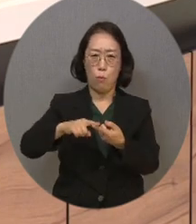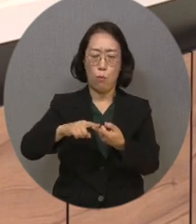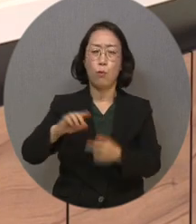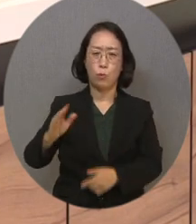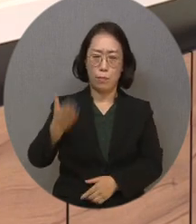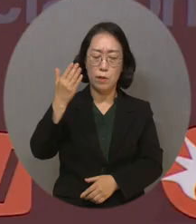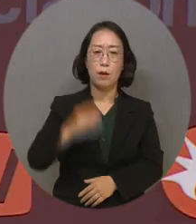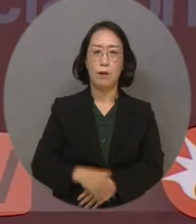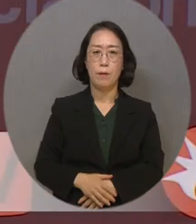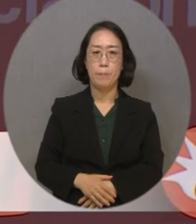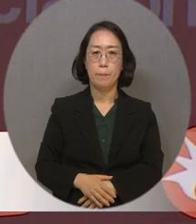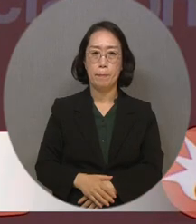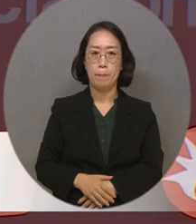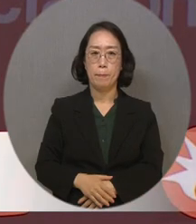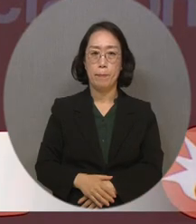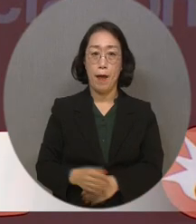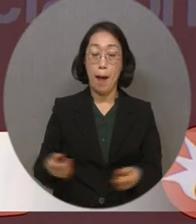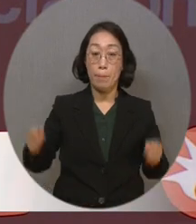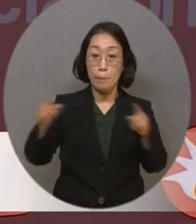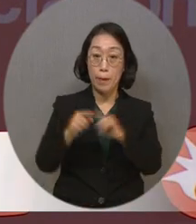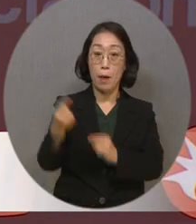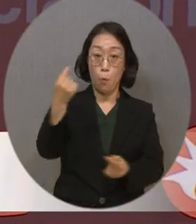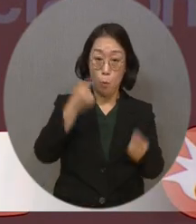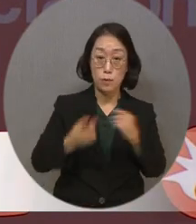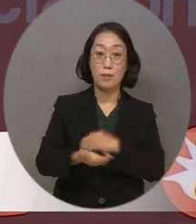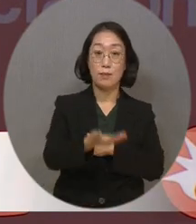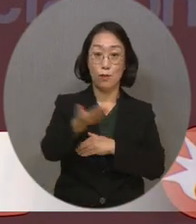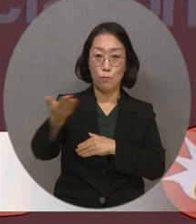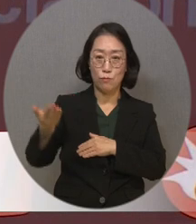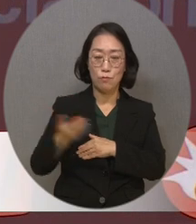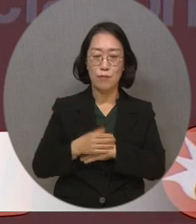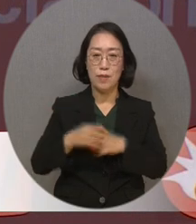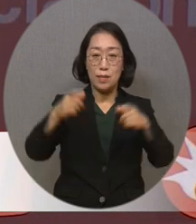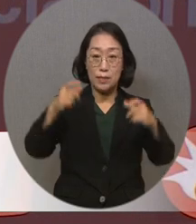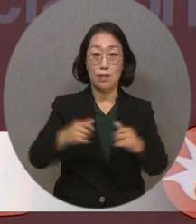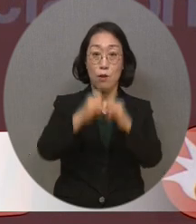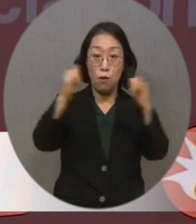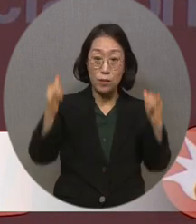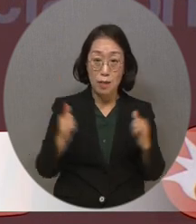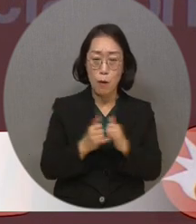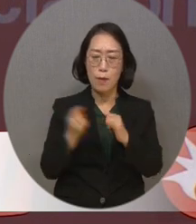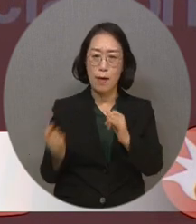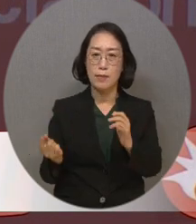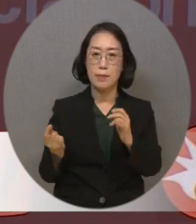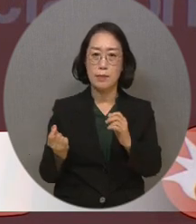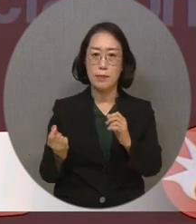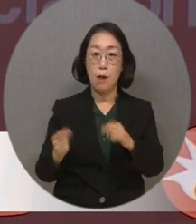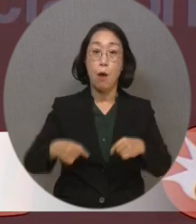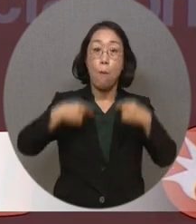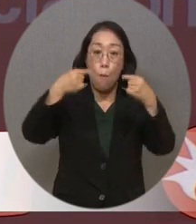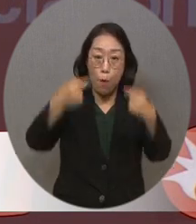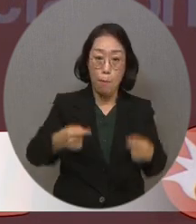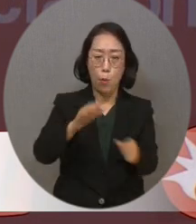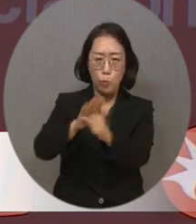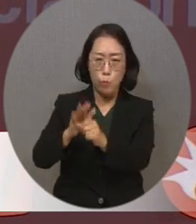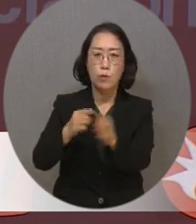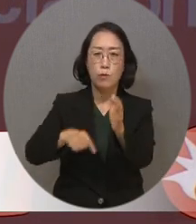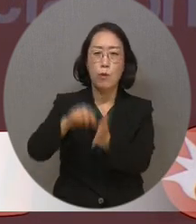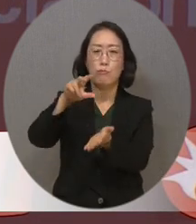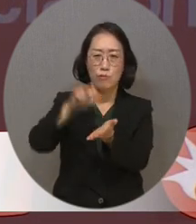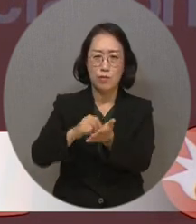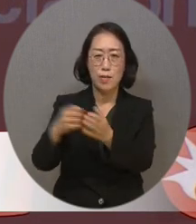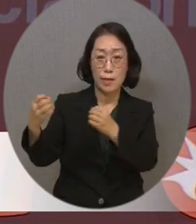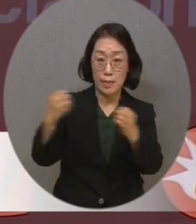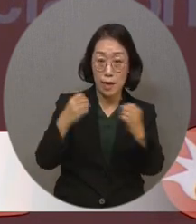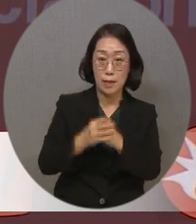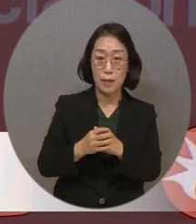때문입니다. 오늘 함께 해주신 많은 분들이 지역사회 복귀에 대해서 필요성들을 좀 더 말씀해 주시고